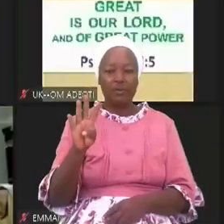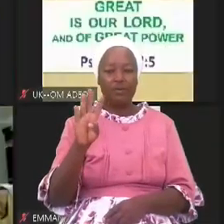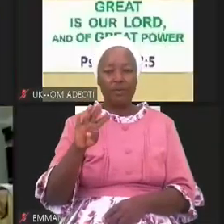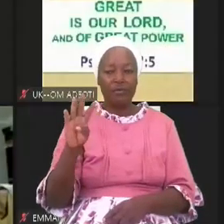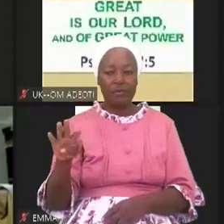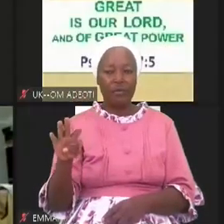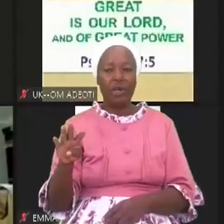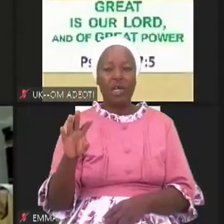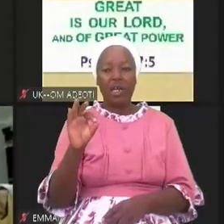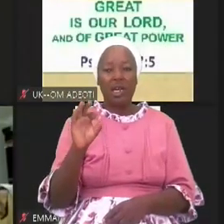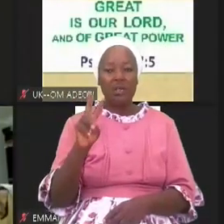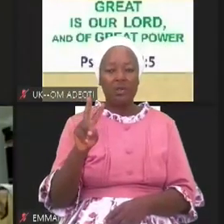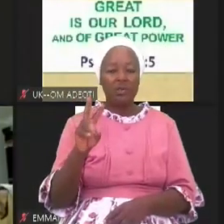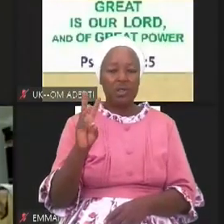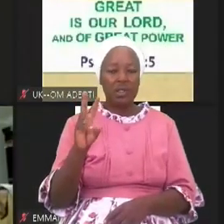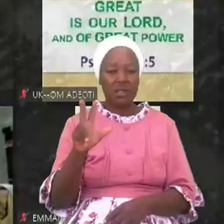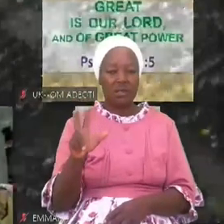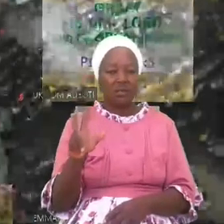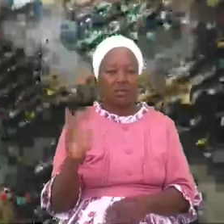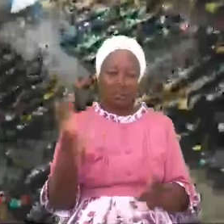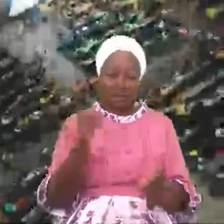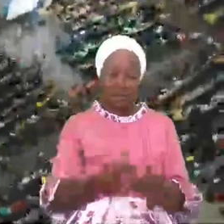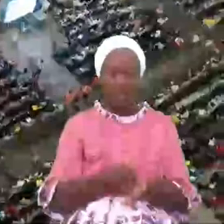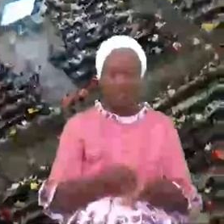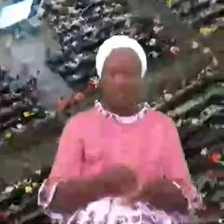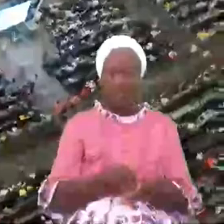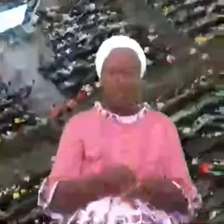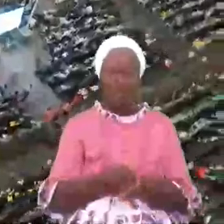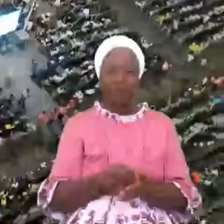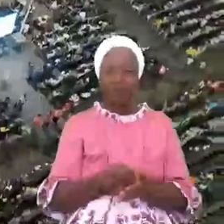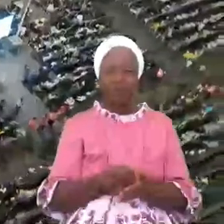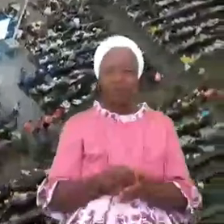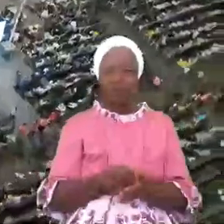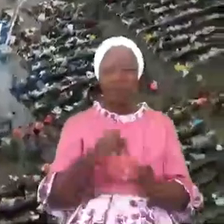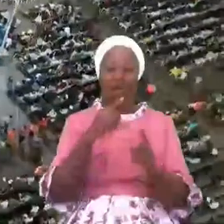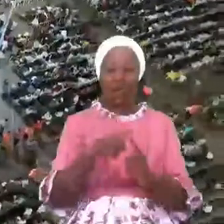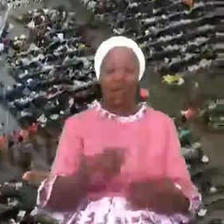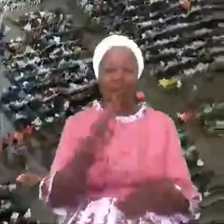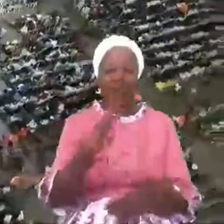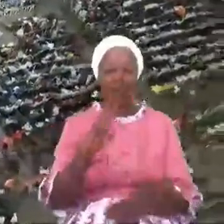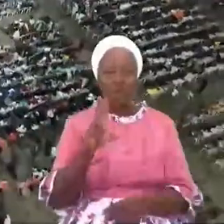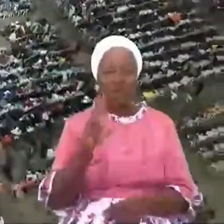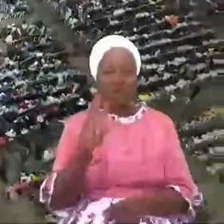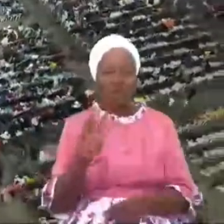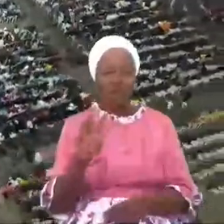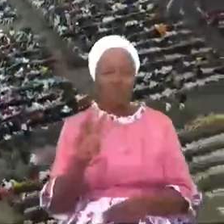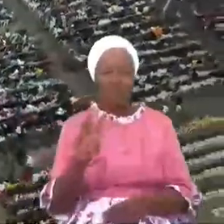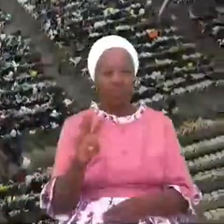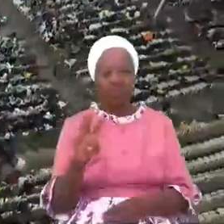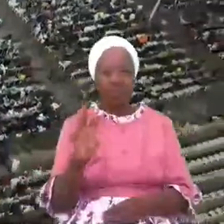92 63. Je vais reprendre. Plus 234